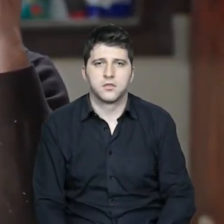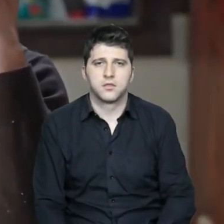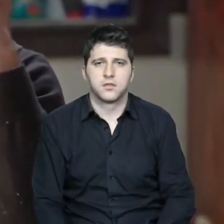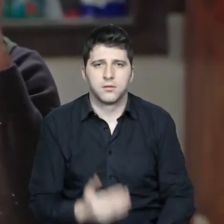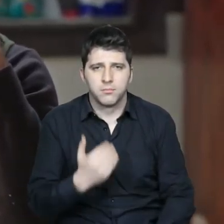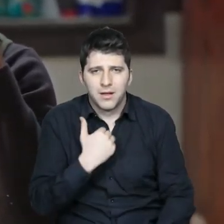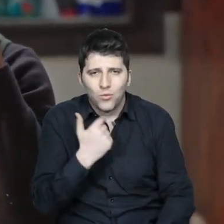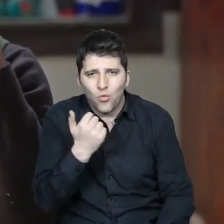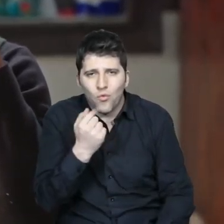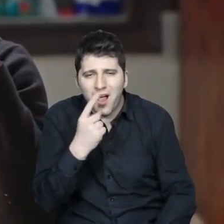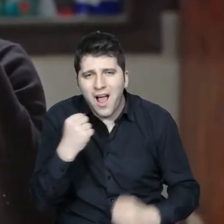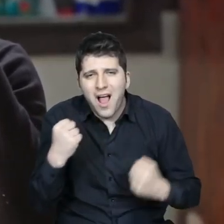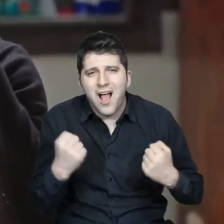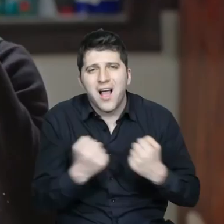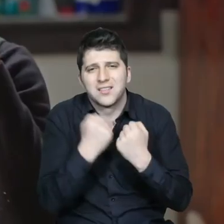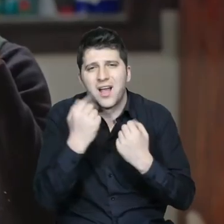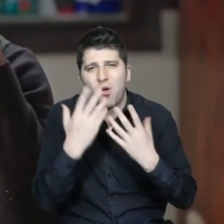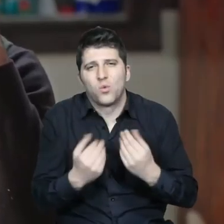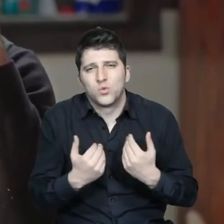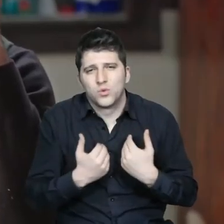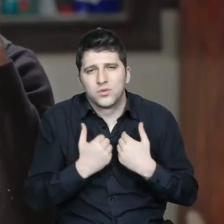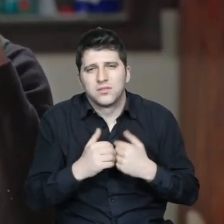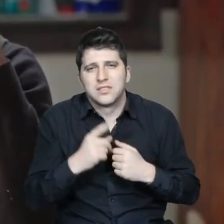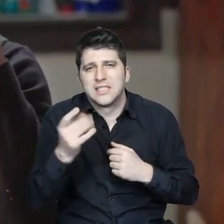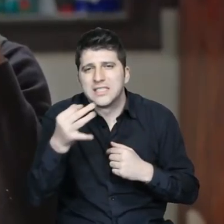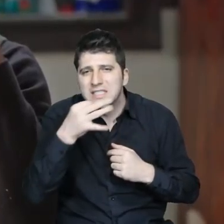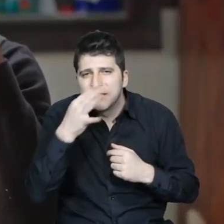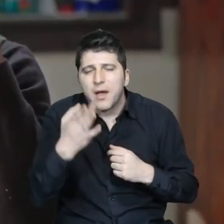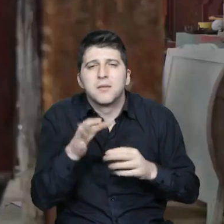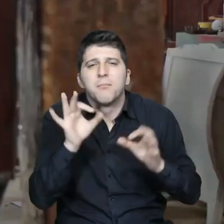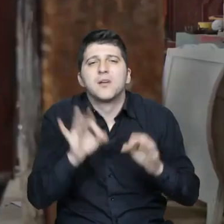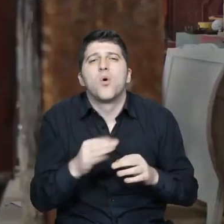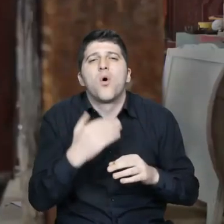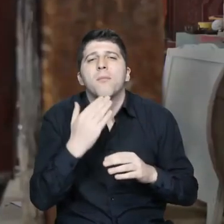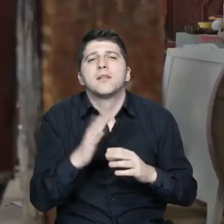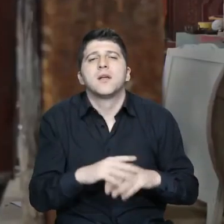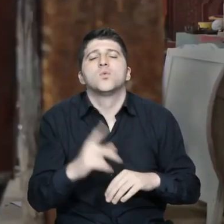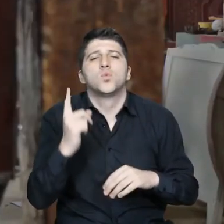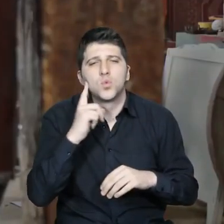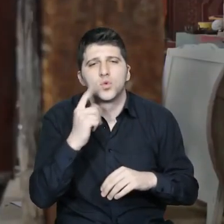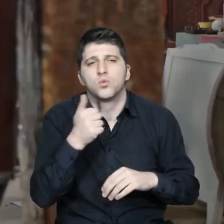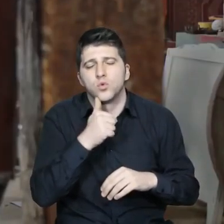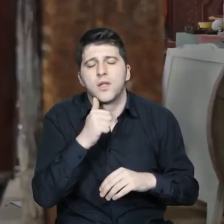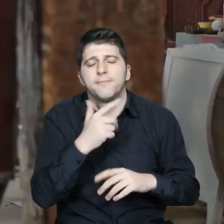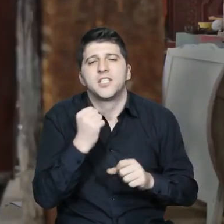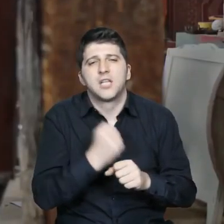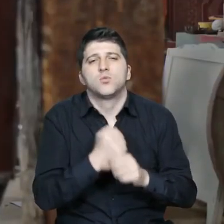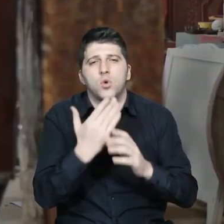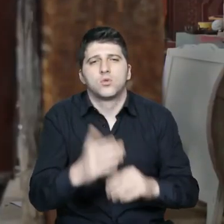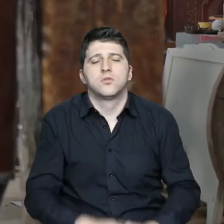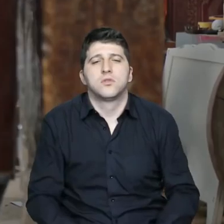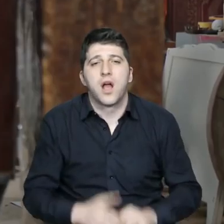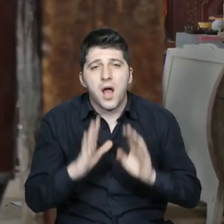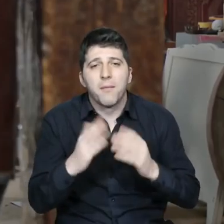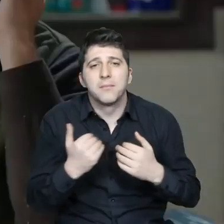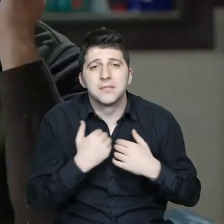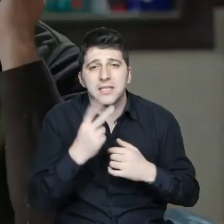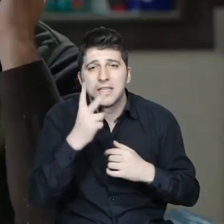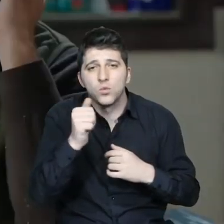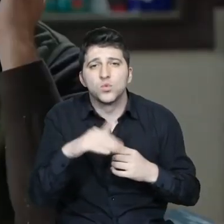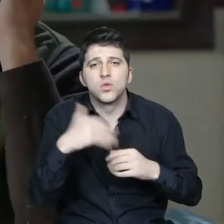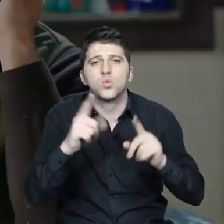Ben ufak bir kaza geçirdim de siparişlere henüz başlayamadım. Duydum usta, geçmiş olsun. Fakat bizim 2 gün